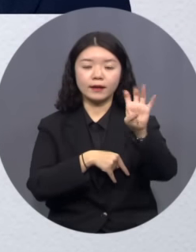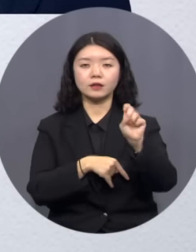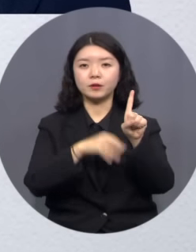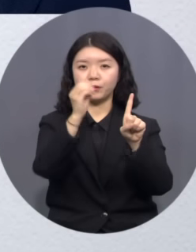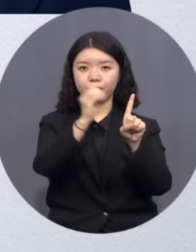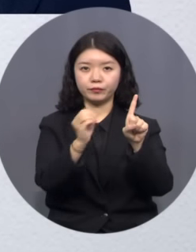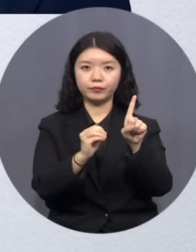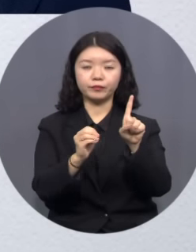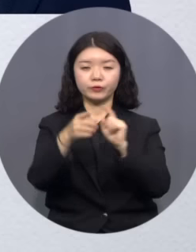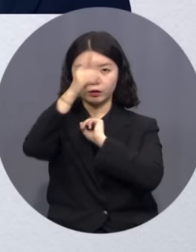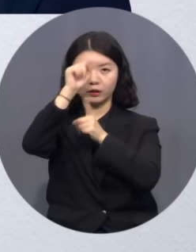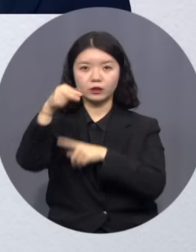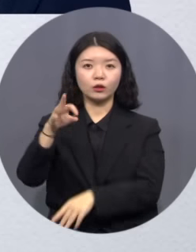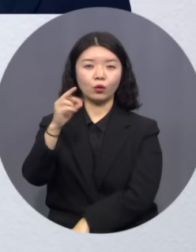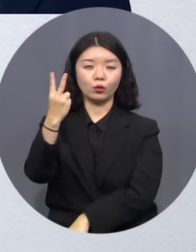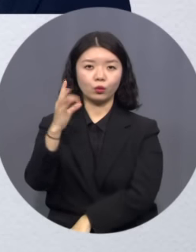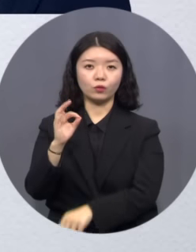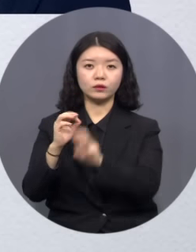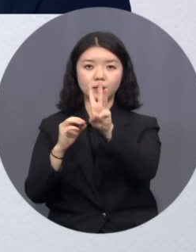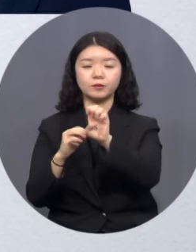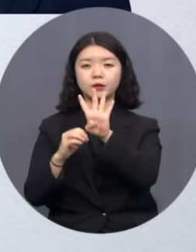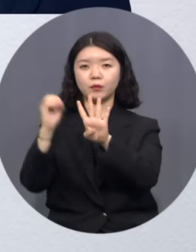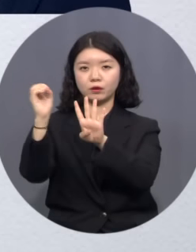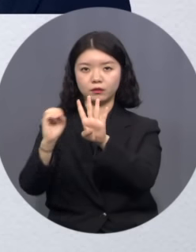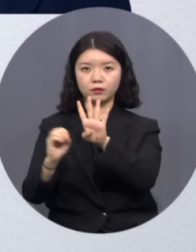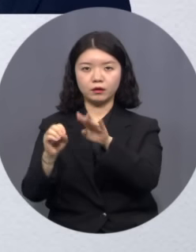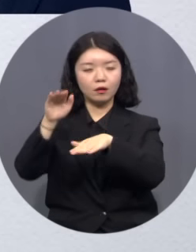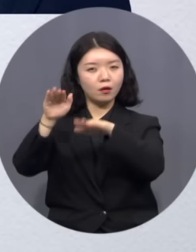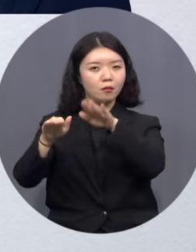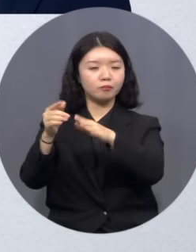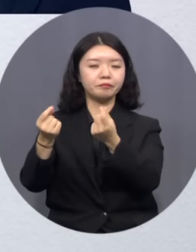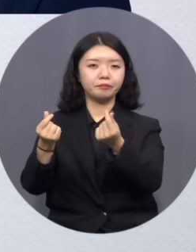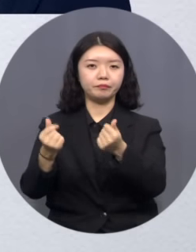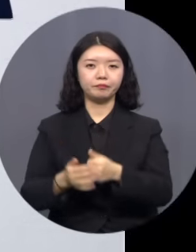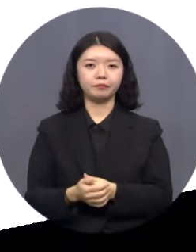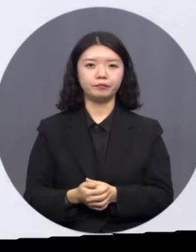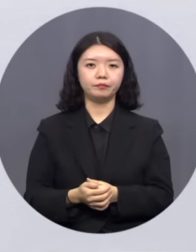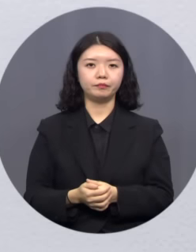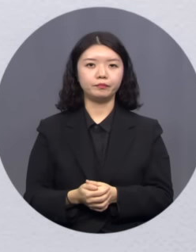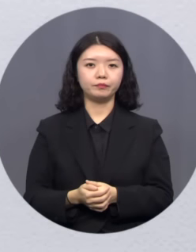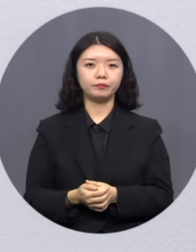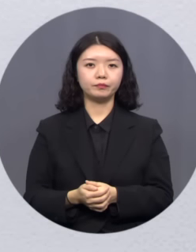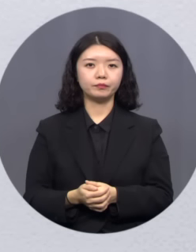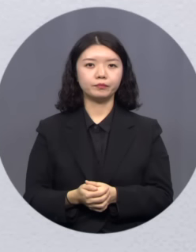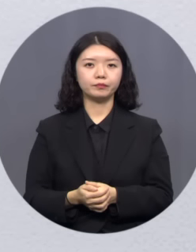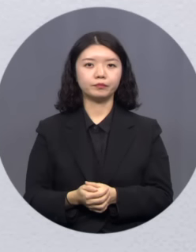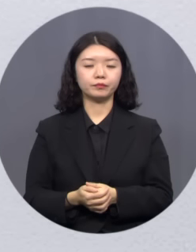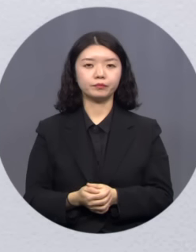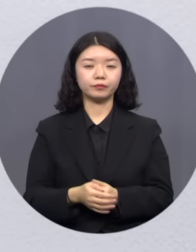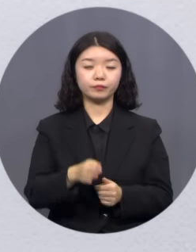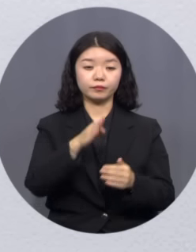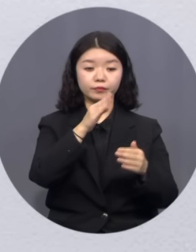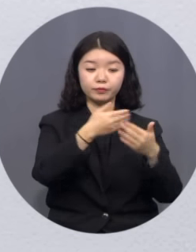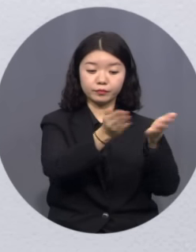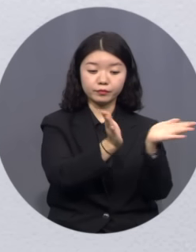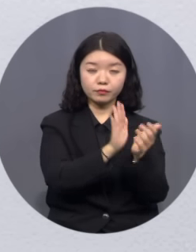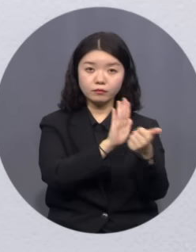41% 이경용 후보가 34% 5차 범이 아니었습니다 정당 지지도는